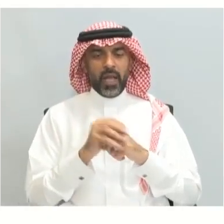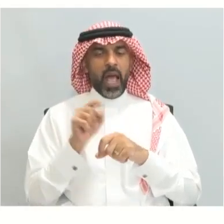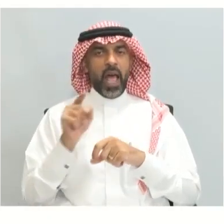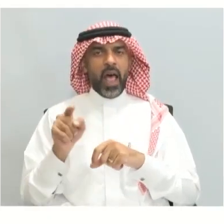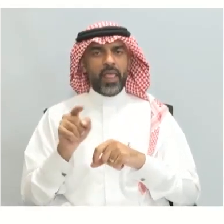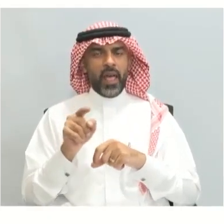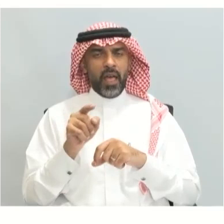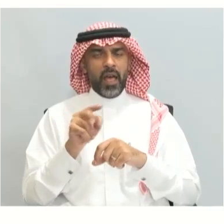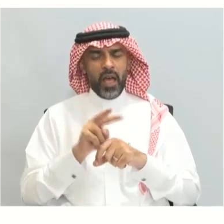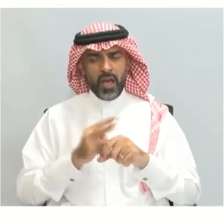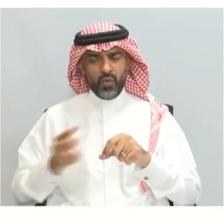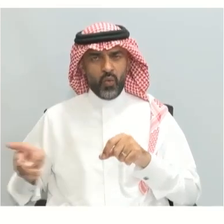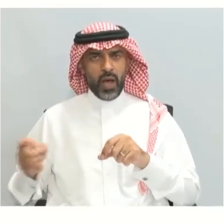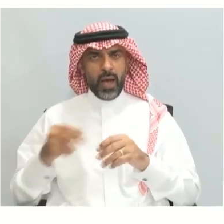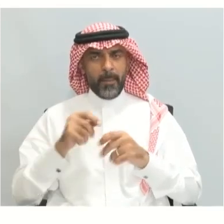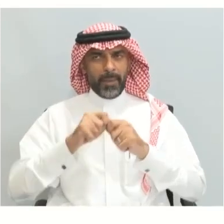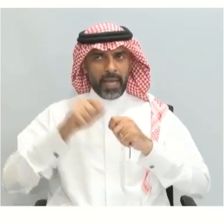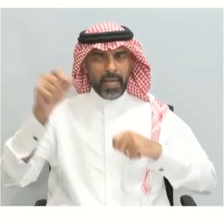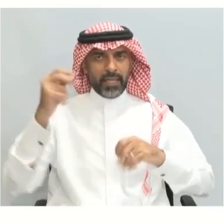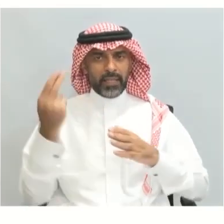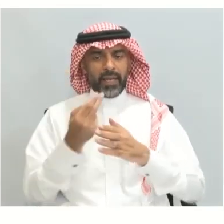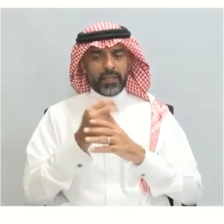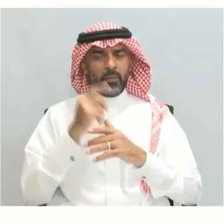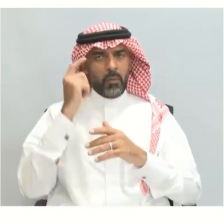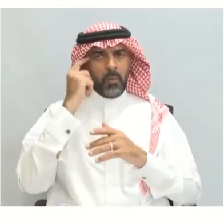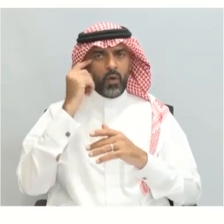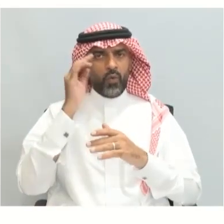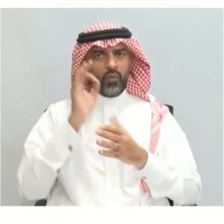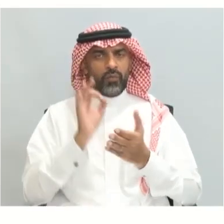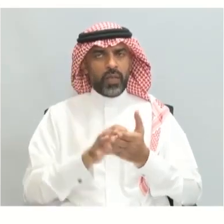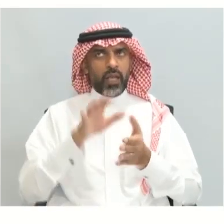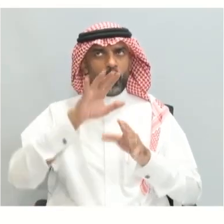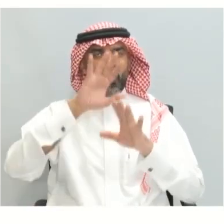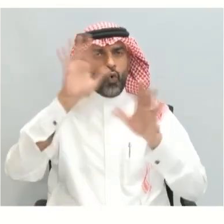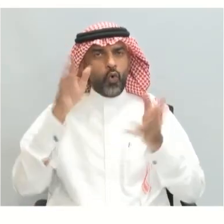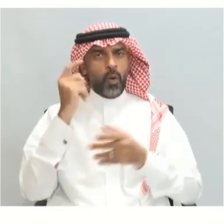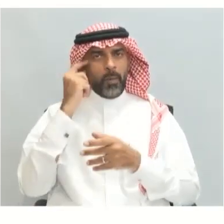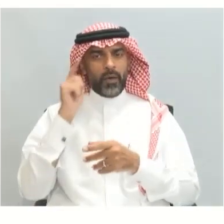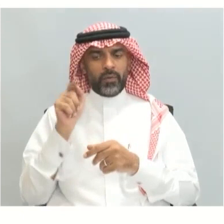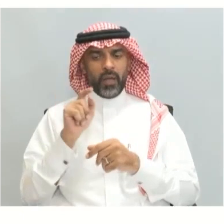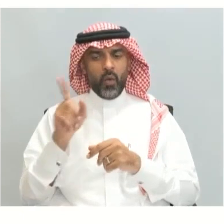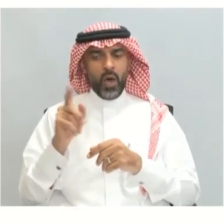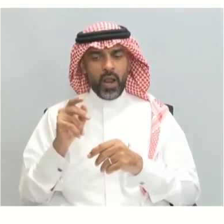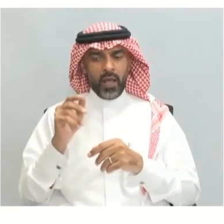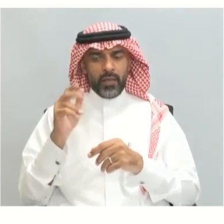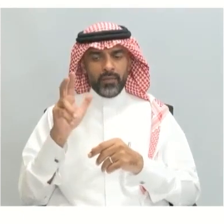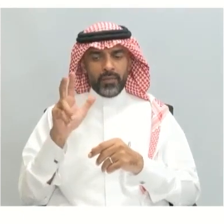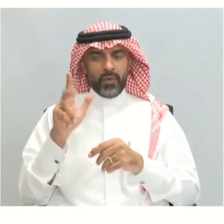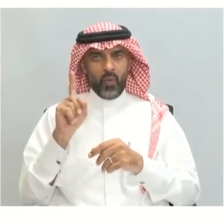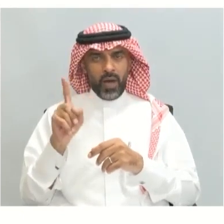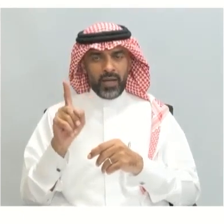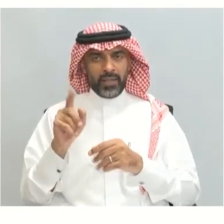هي اشكال مقاييس الرسم المعتمده في الخرائط المقياس الخطي